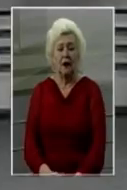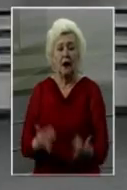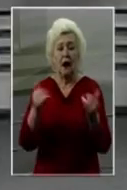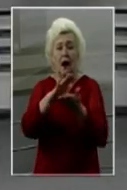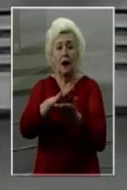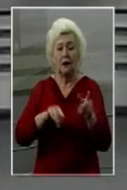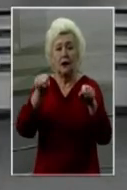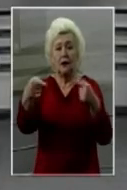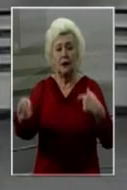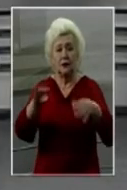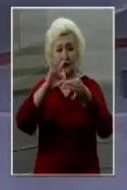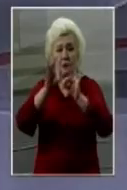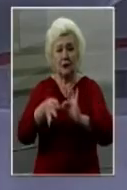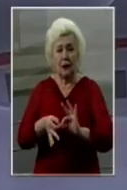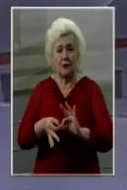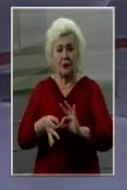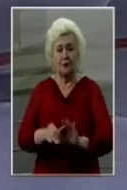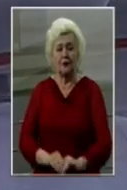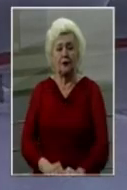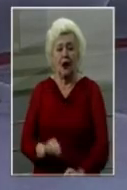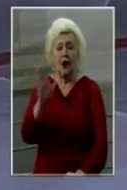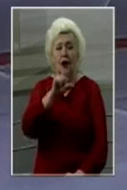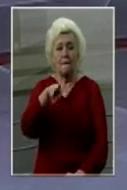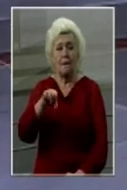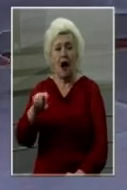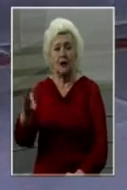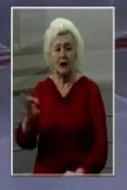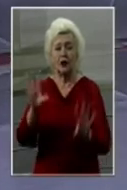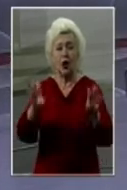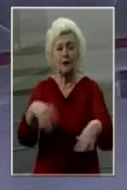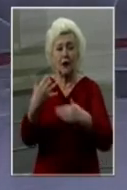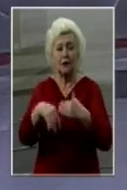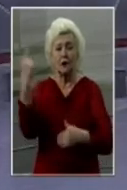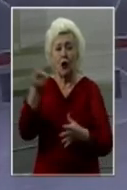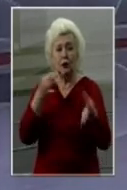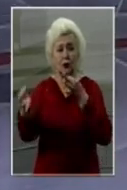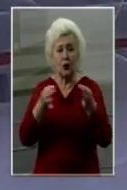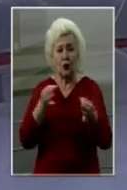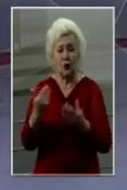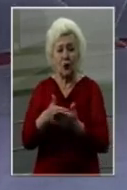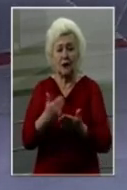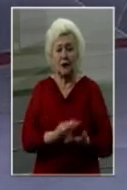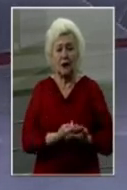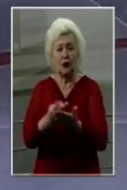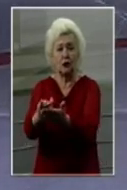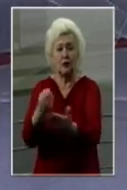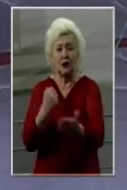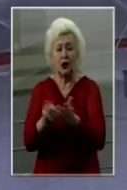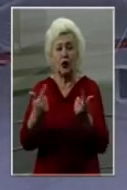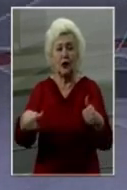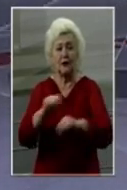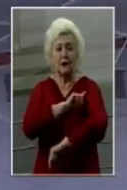А далі про це та інше детальніше. Владислав Мангер, голова Херсонської обласної ради, наразі ушпиталений до